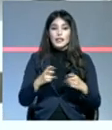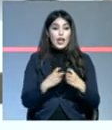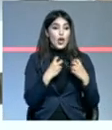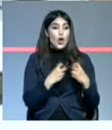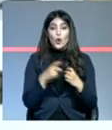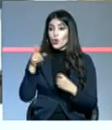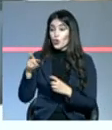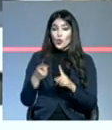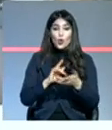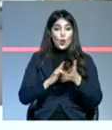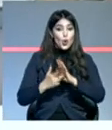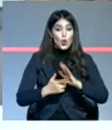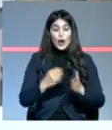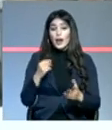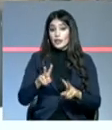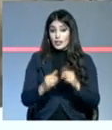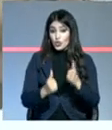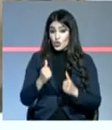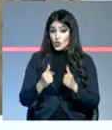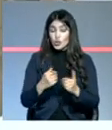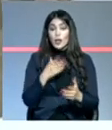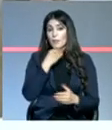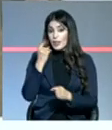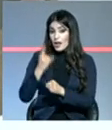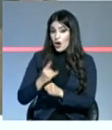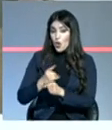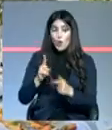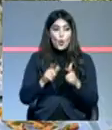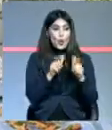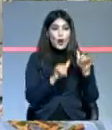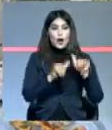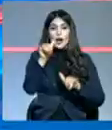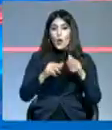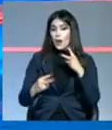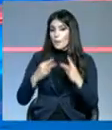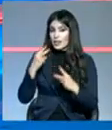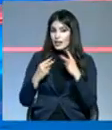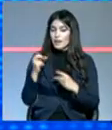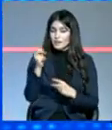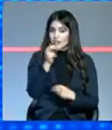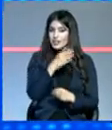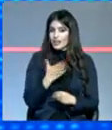ان النسخه الاولى من المسابقه خاصه النزول وكاله الاسفار والمطاعم السياحيه